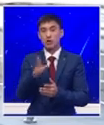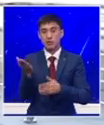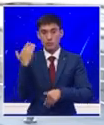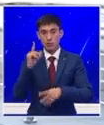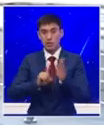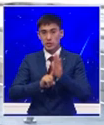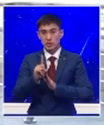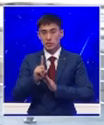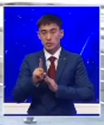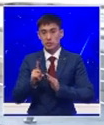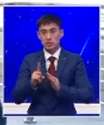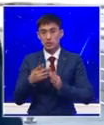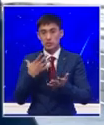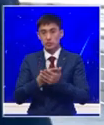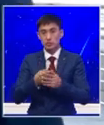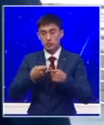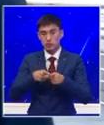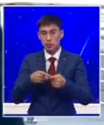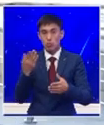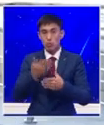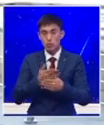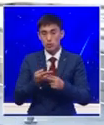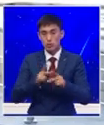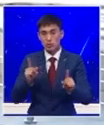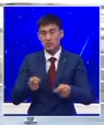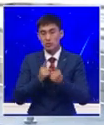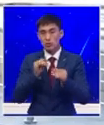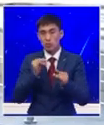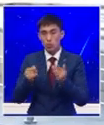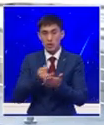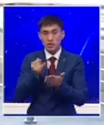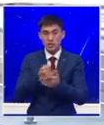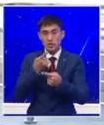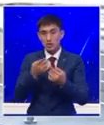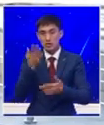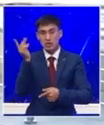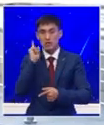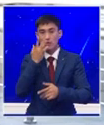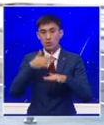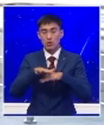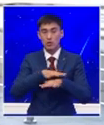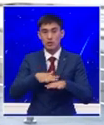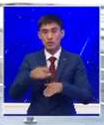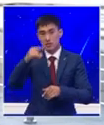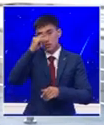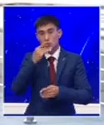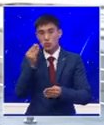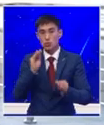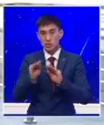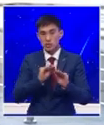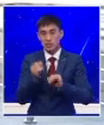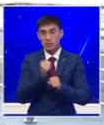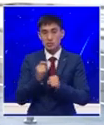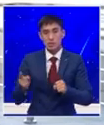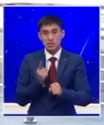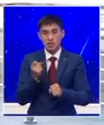оттачивал уникальный стиль технологии с помощью которых создавали украшения древнего Степного народа традиционные казахские украшения делали мастера